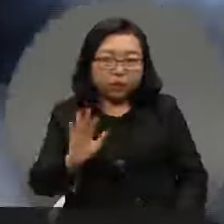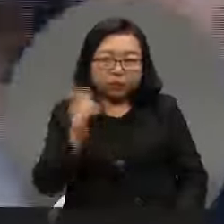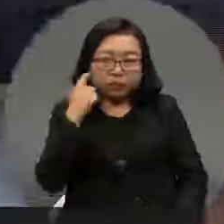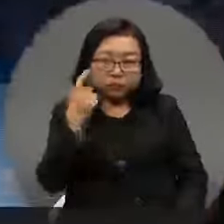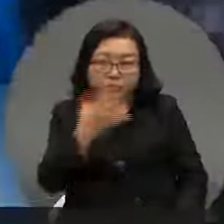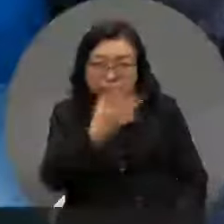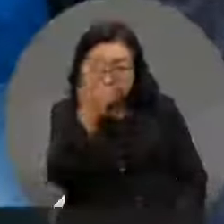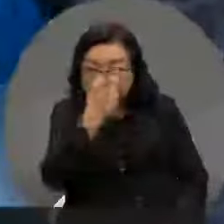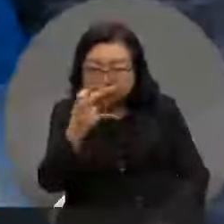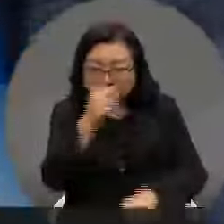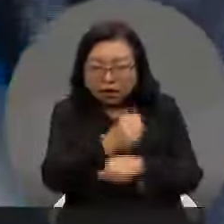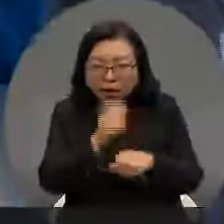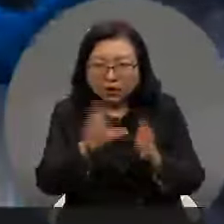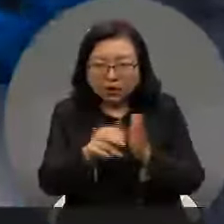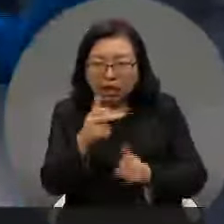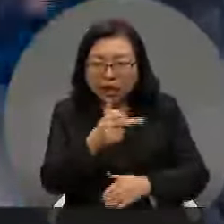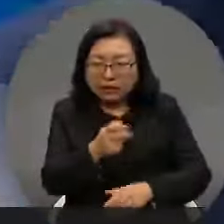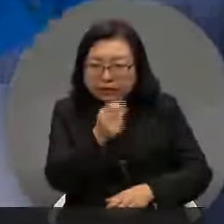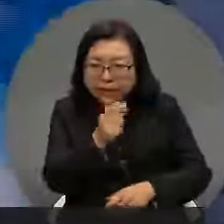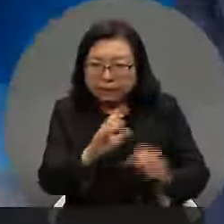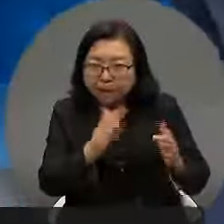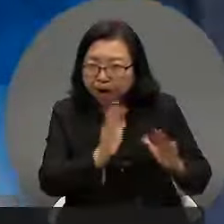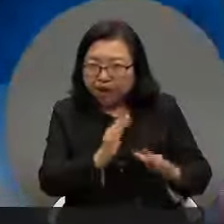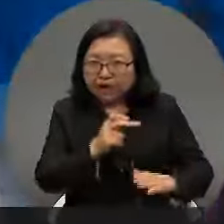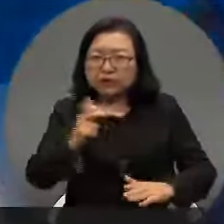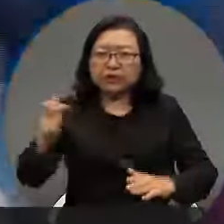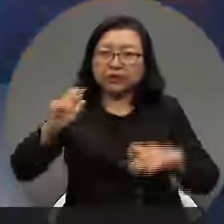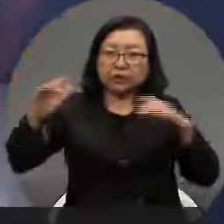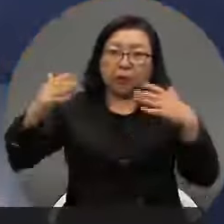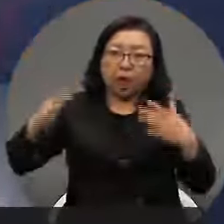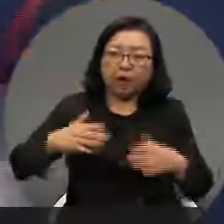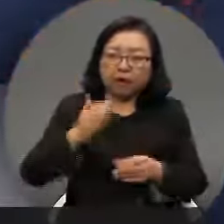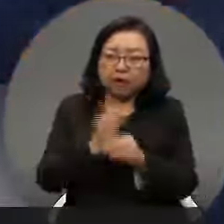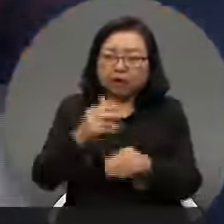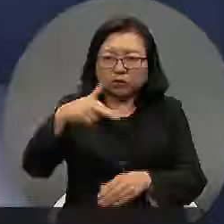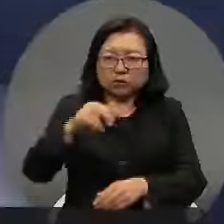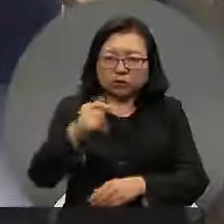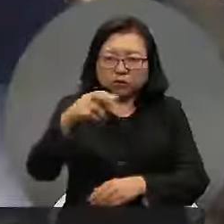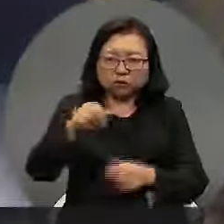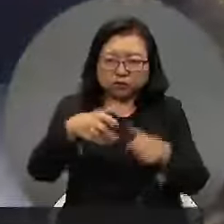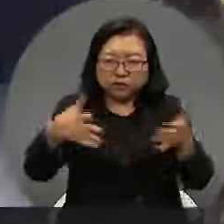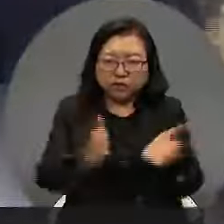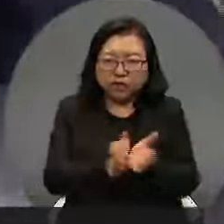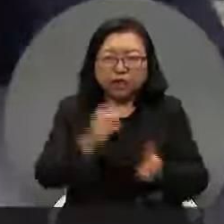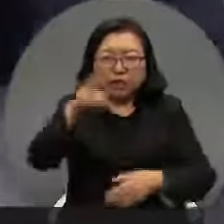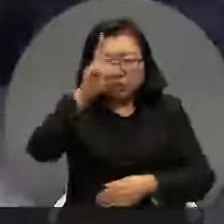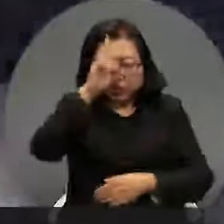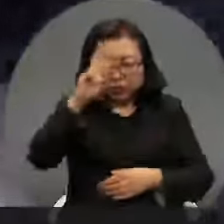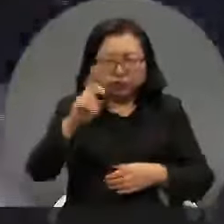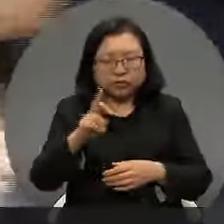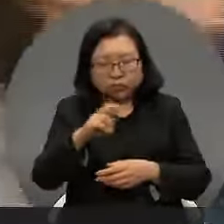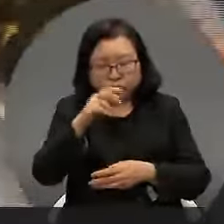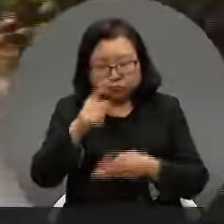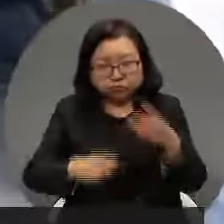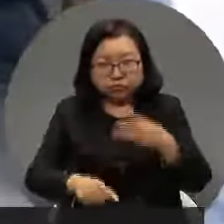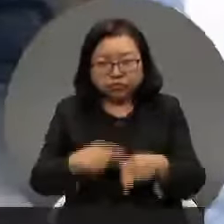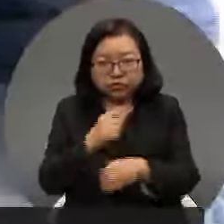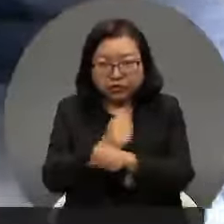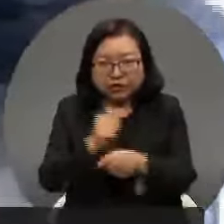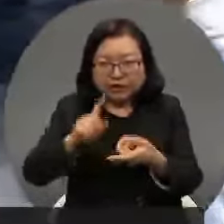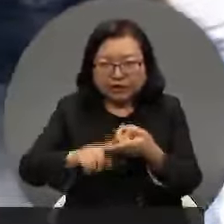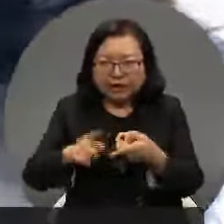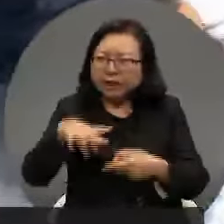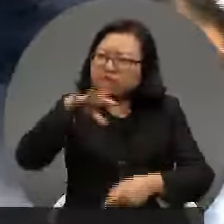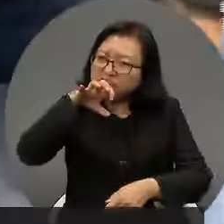넘어 태풍이라는 평가를 받는 점에 대해서는 윤석열 정부에 대한 불만과 분노 때문이라면서 윤 대통령